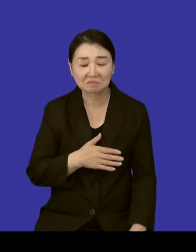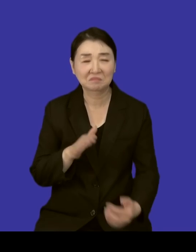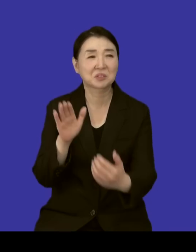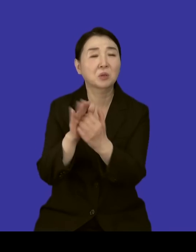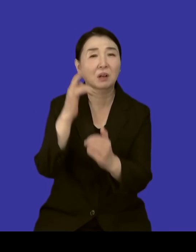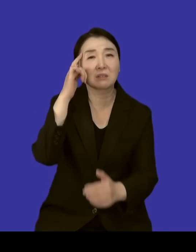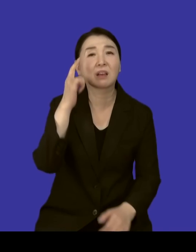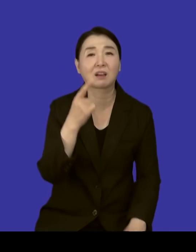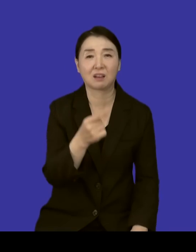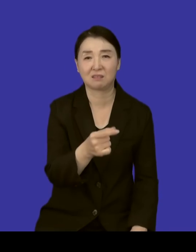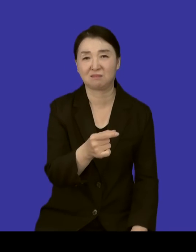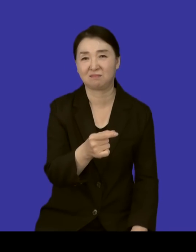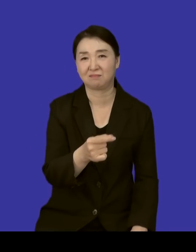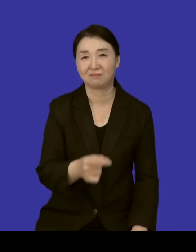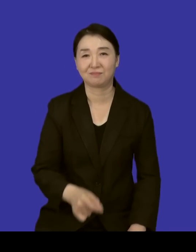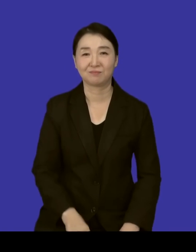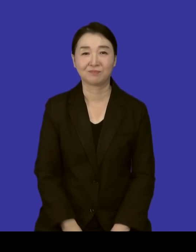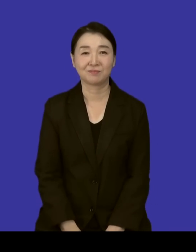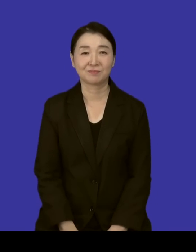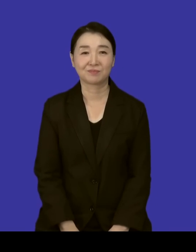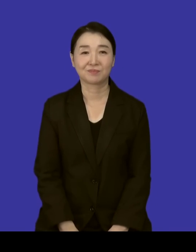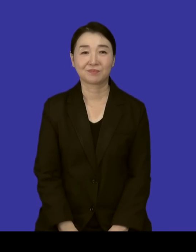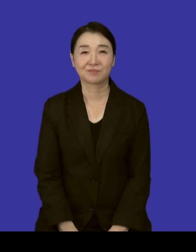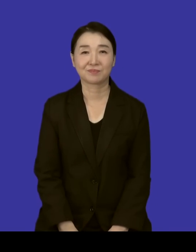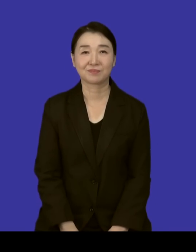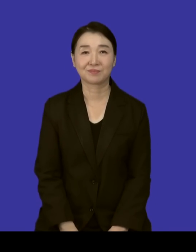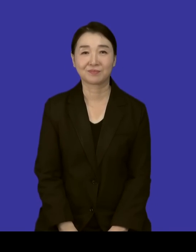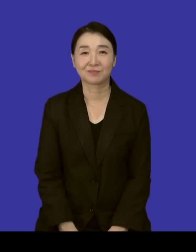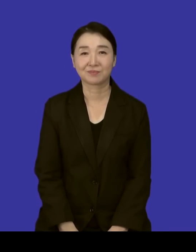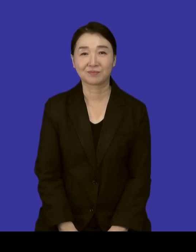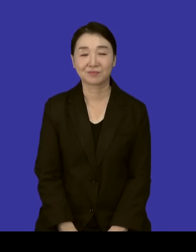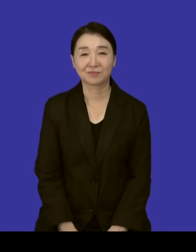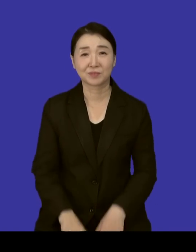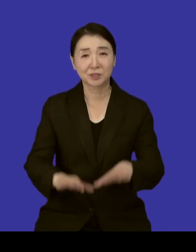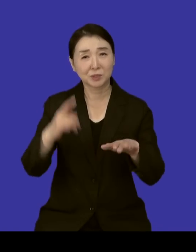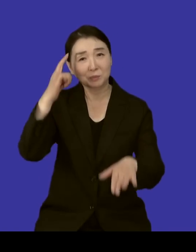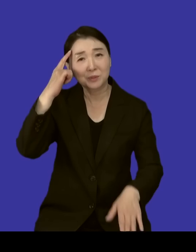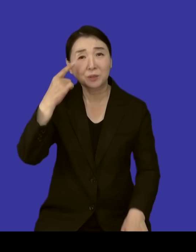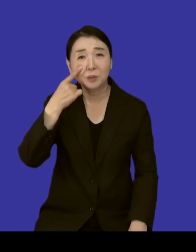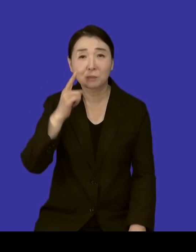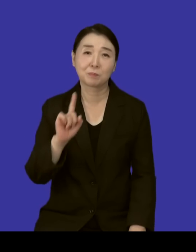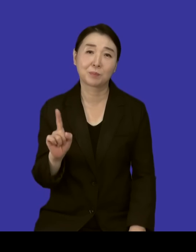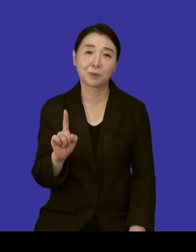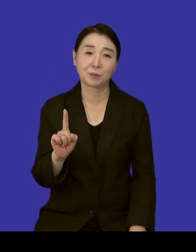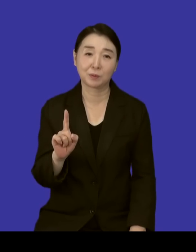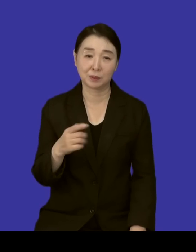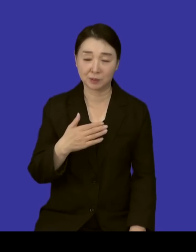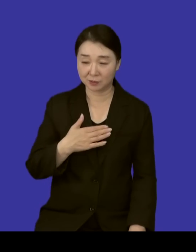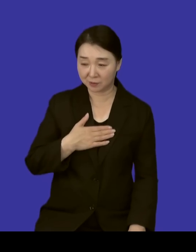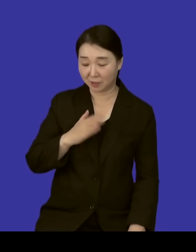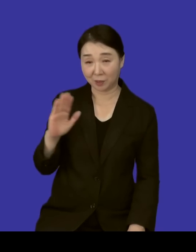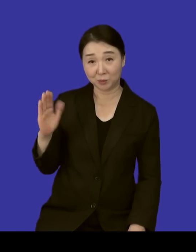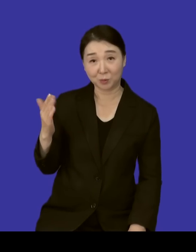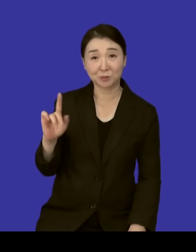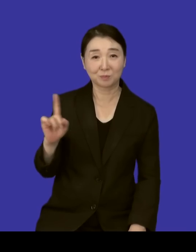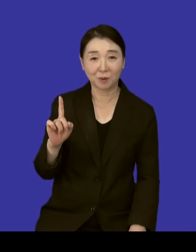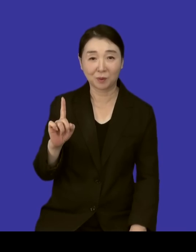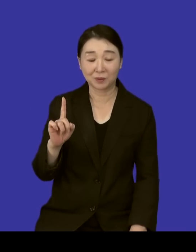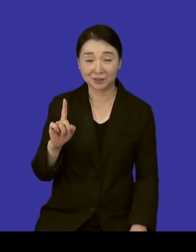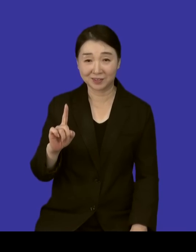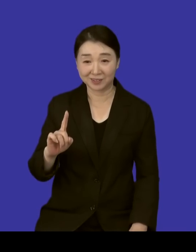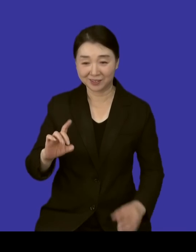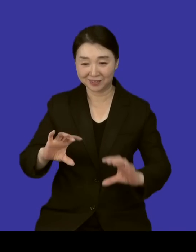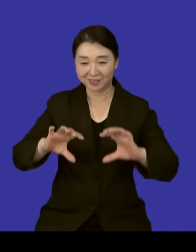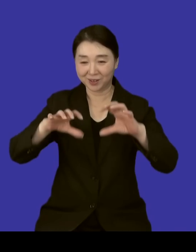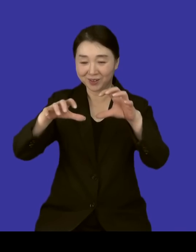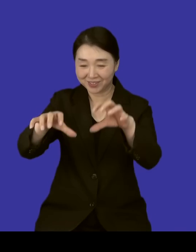거절로 알아듣더라고요. 그러네. 그럴 수 근데 있죠. 이제 지금 또 생각해 보면 제가 요새는 이제 전 세계를 좀